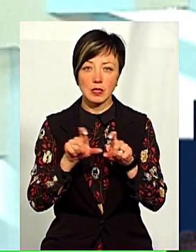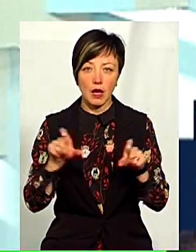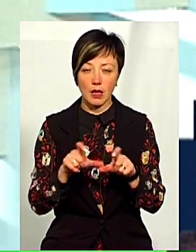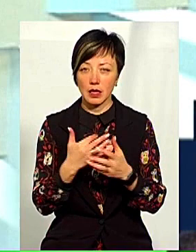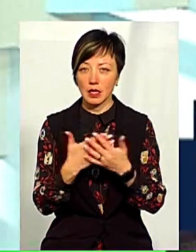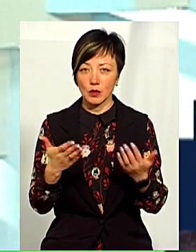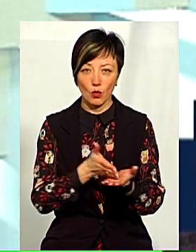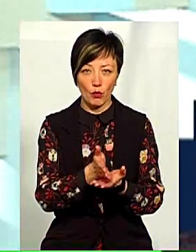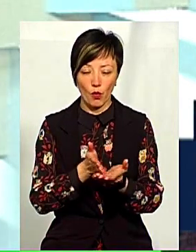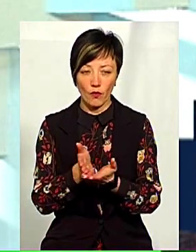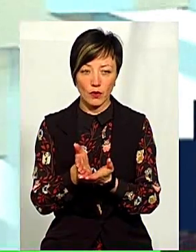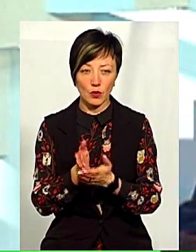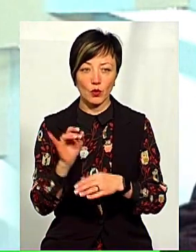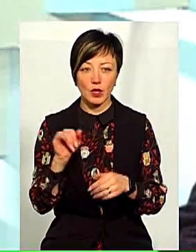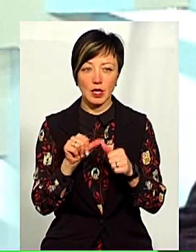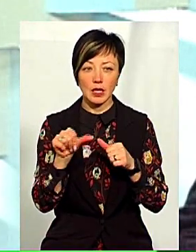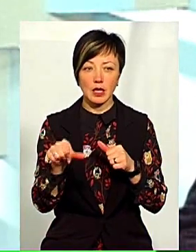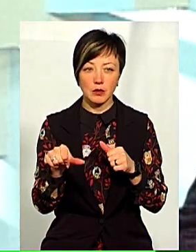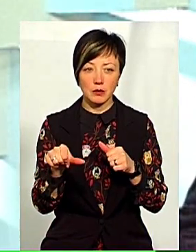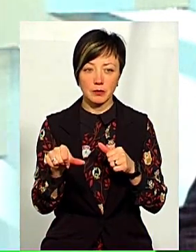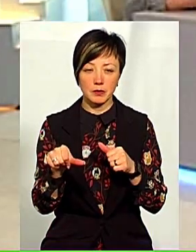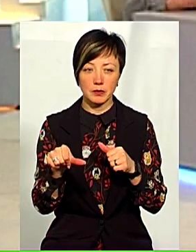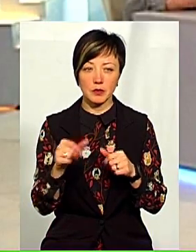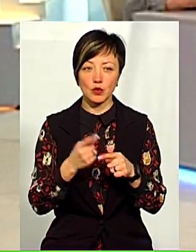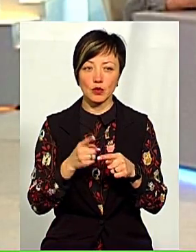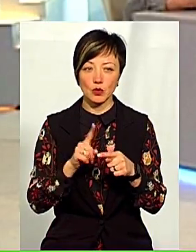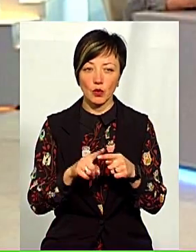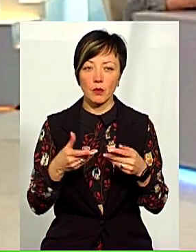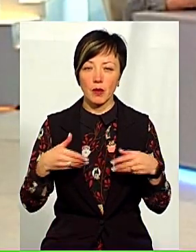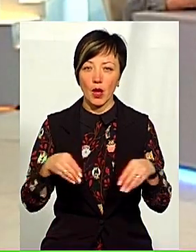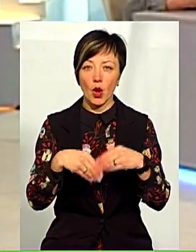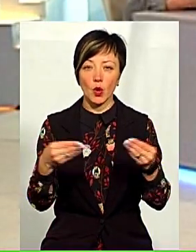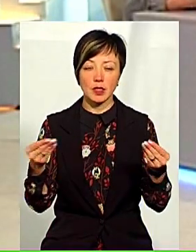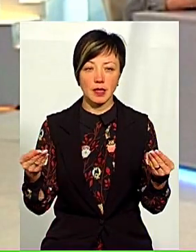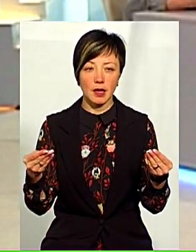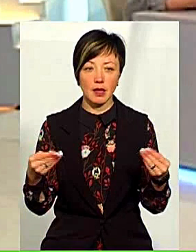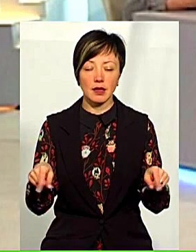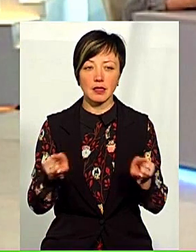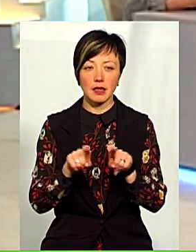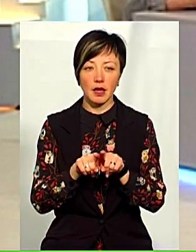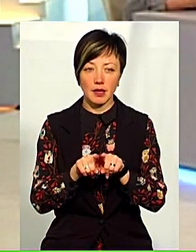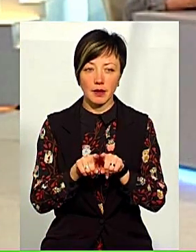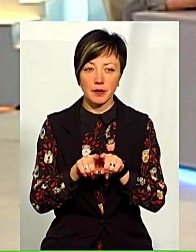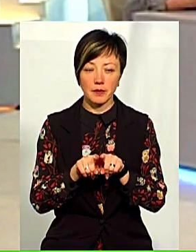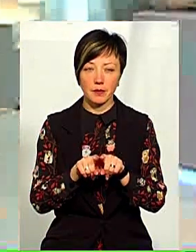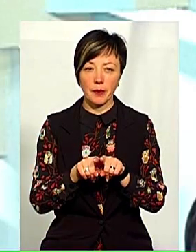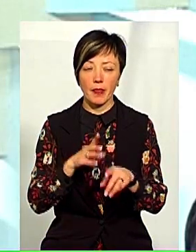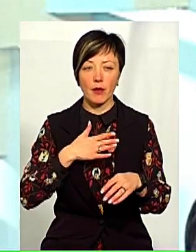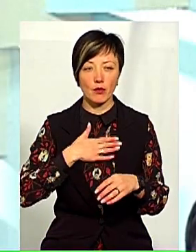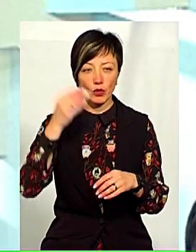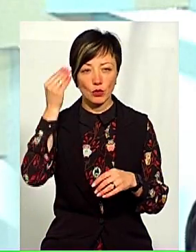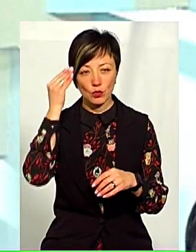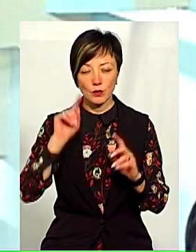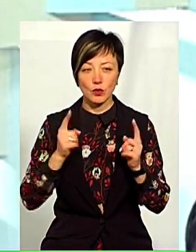різного профілю. І крім цього, ми їм роздали такі, на мою думку,